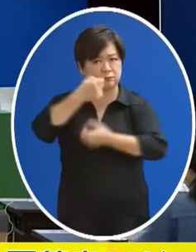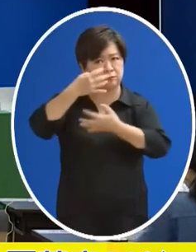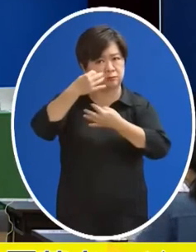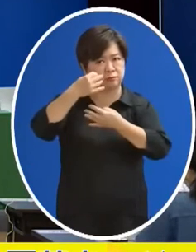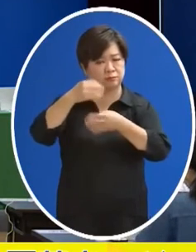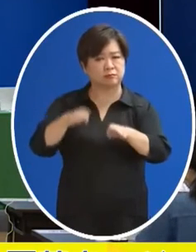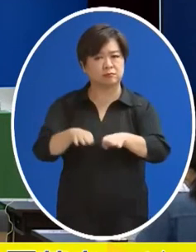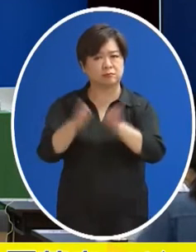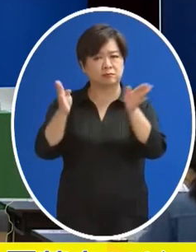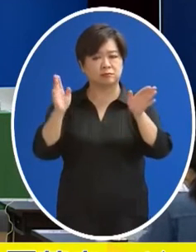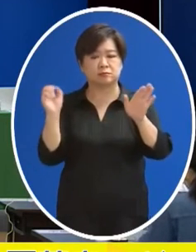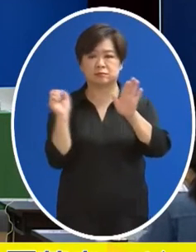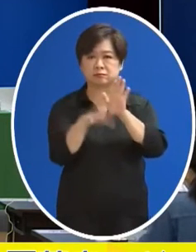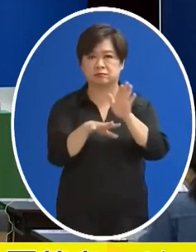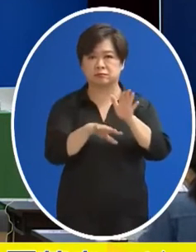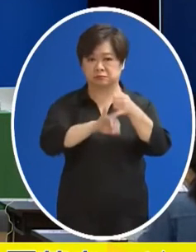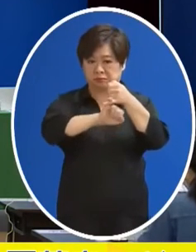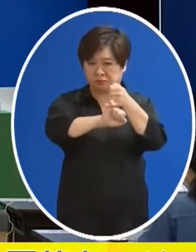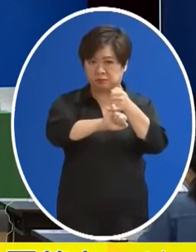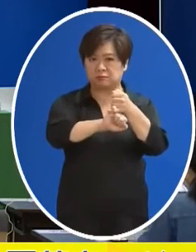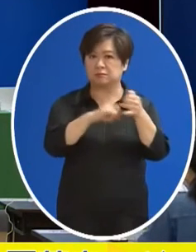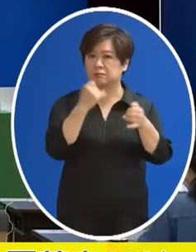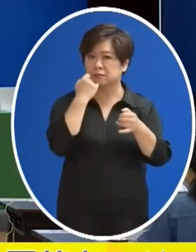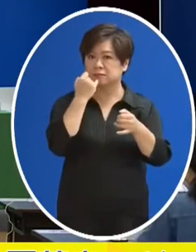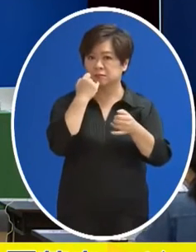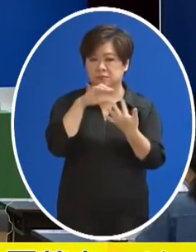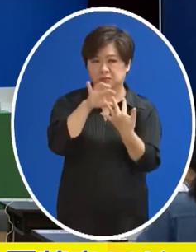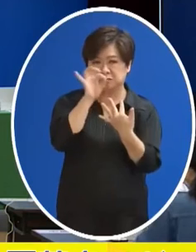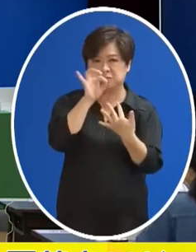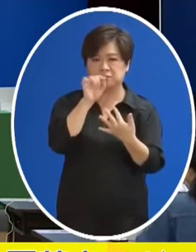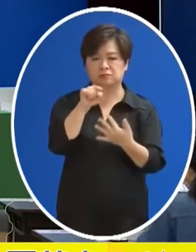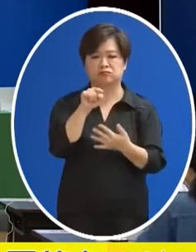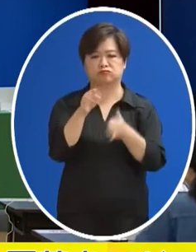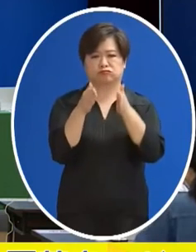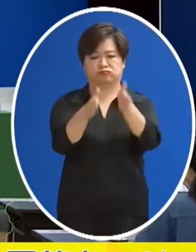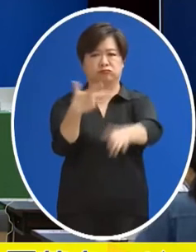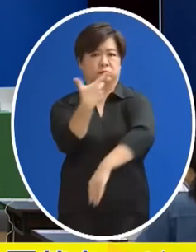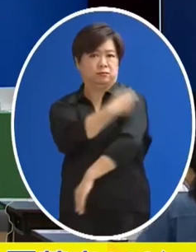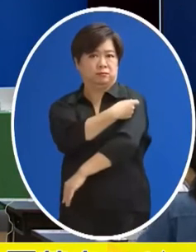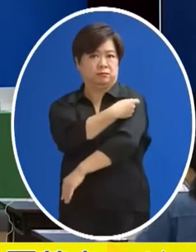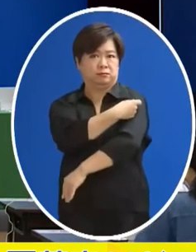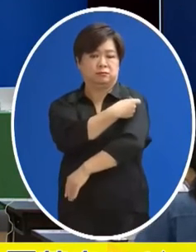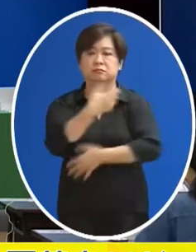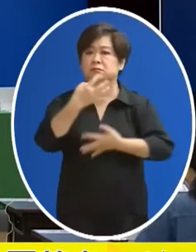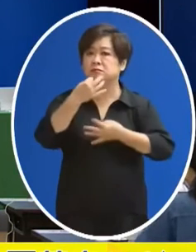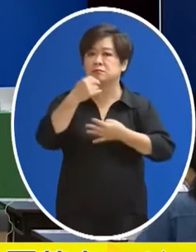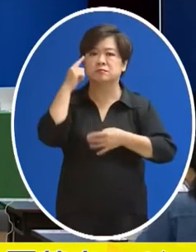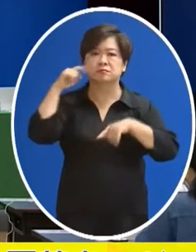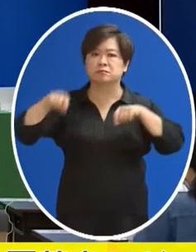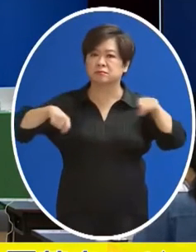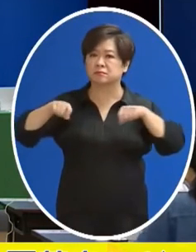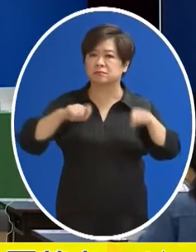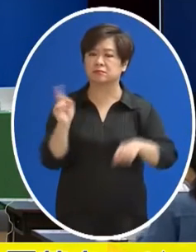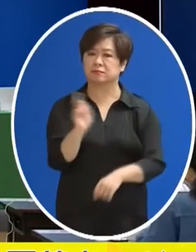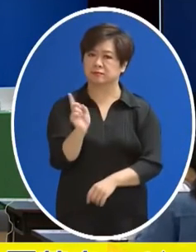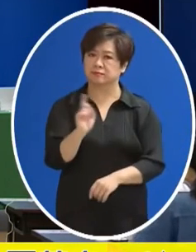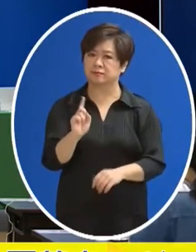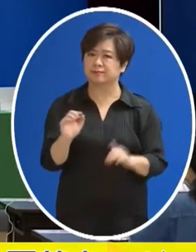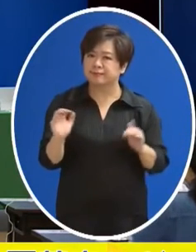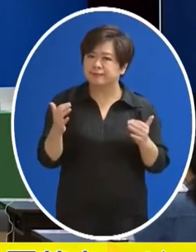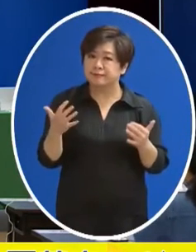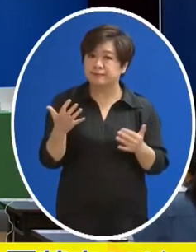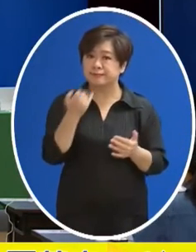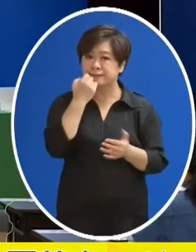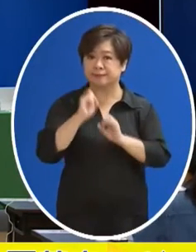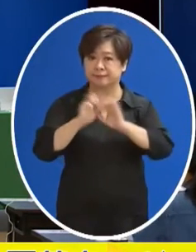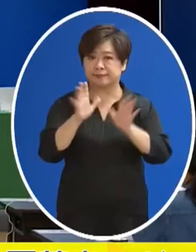到疫苗平台上让民众选择的相关期程，是不是有相关的规划，大概是怎么